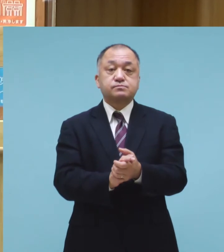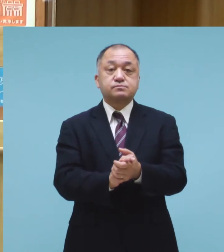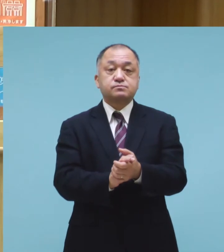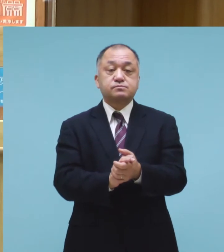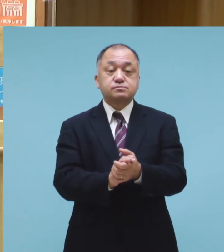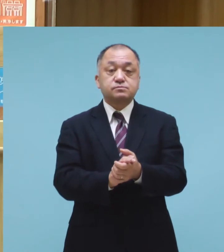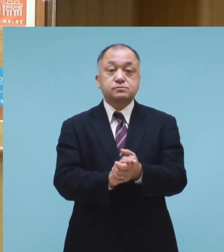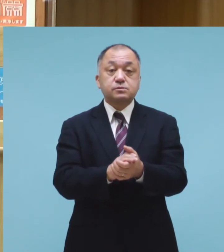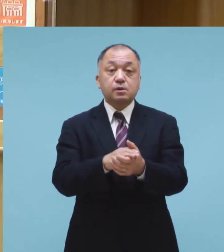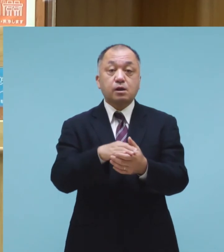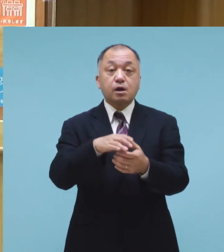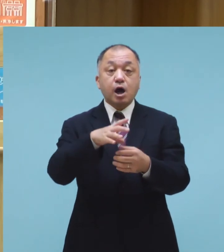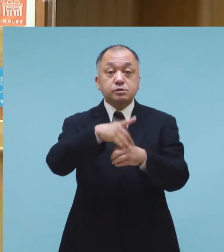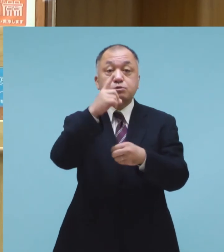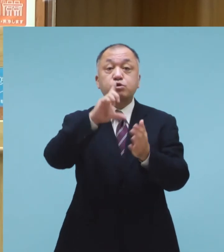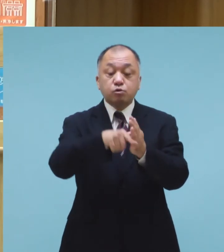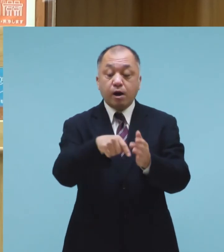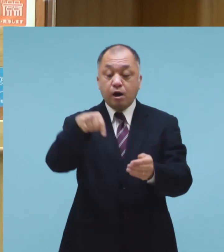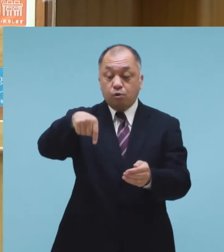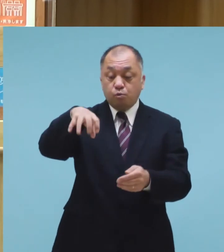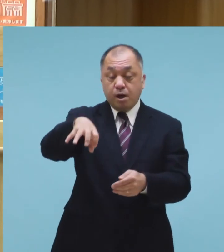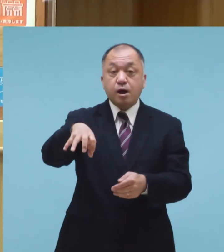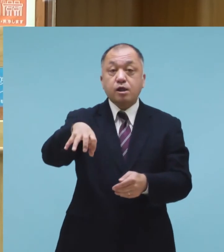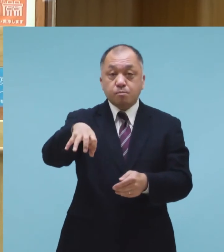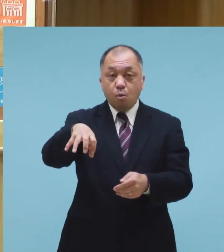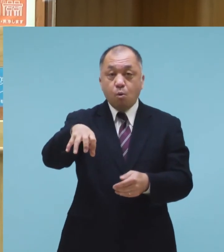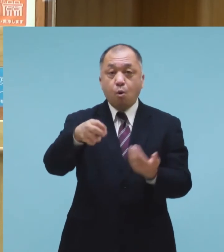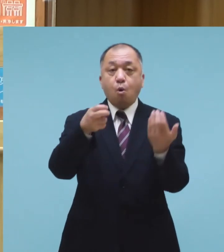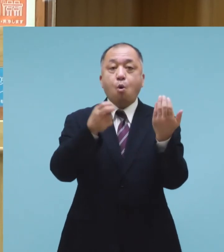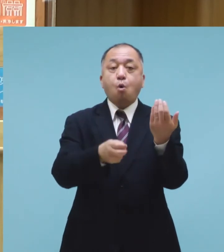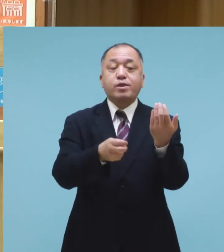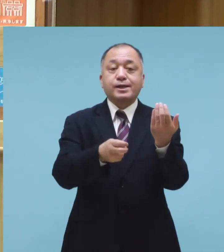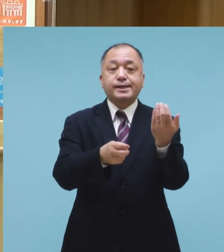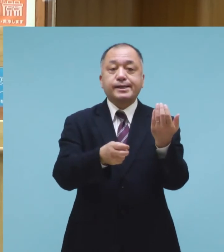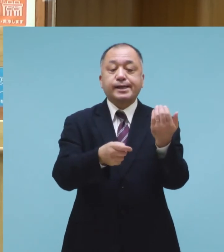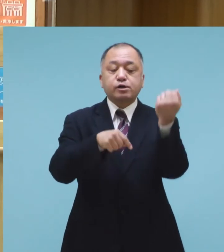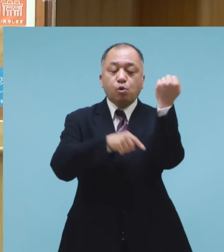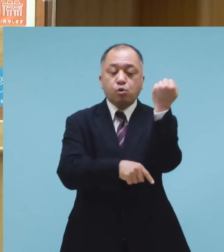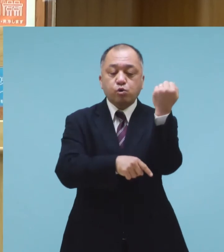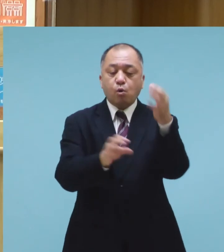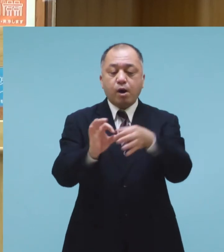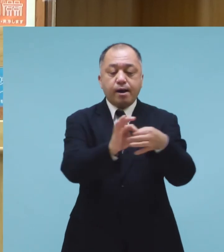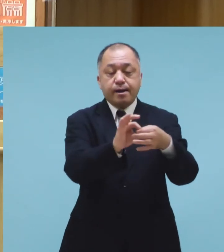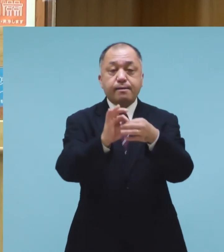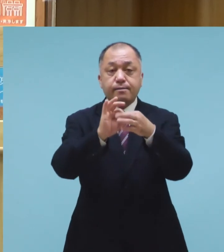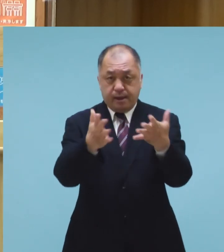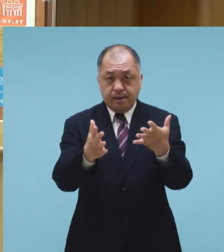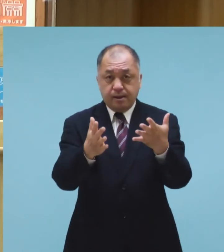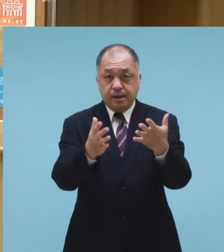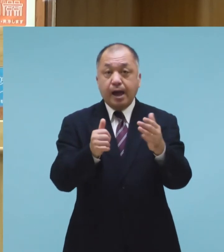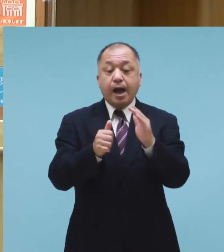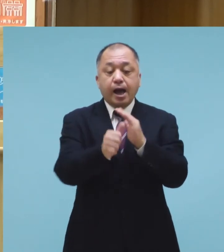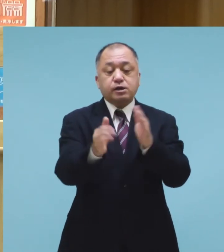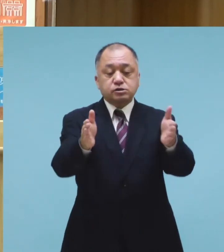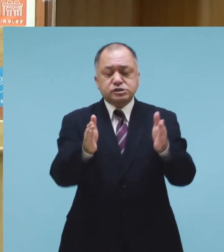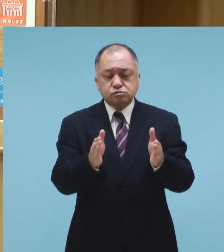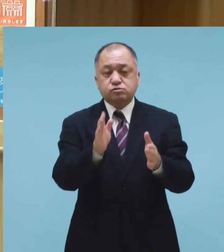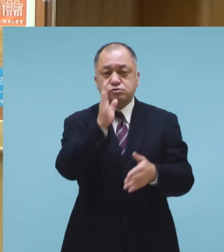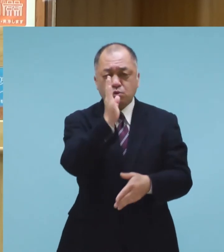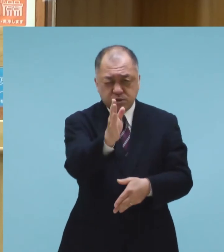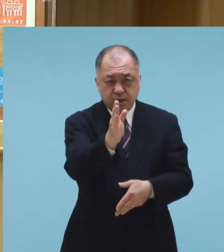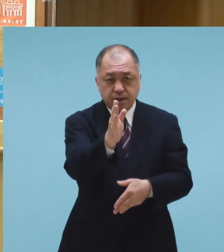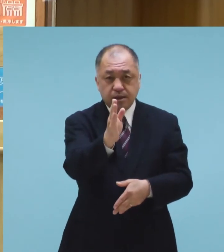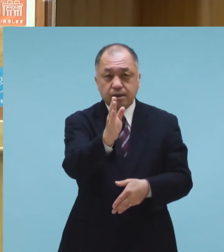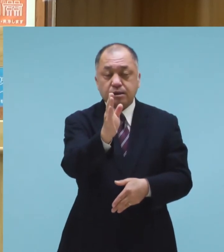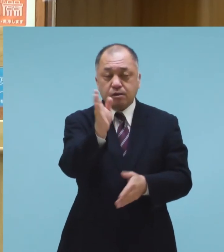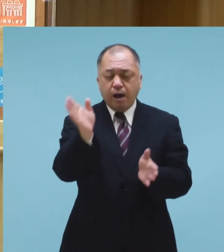でもこれは法的根拠が伴うものではないけれども、外出の自粛要請をさせていただくものですよということで、